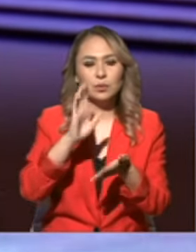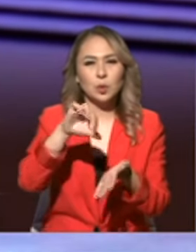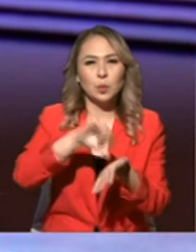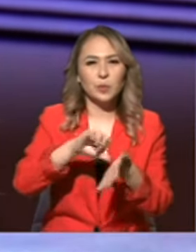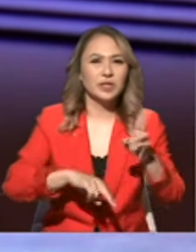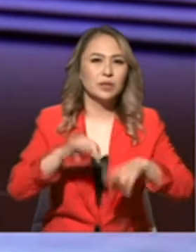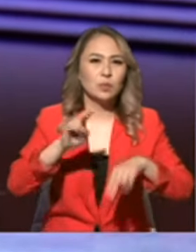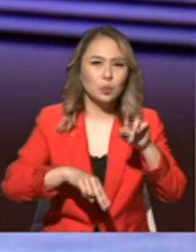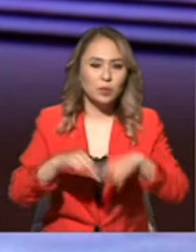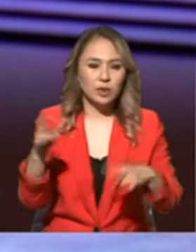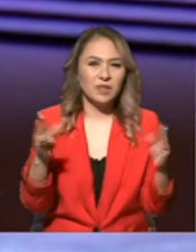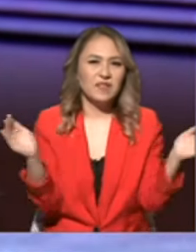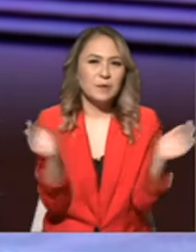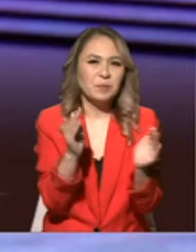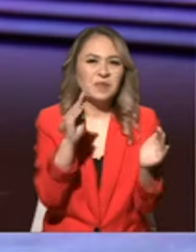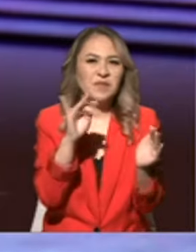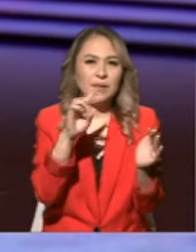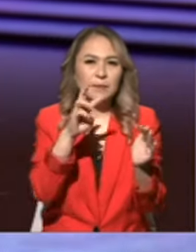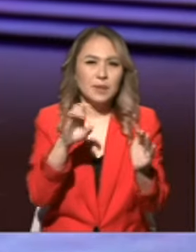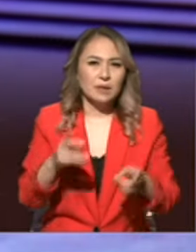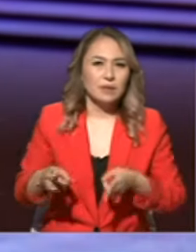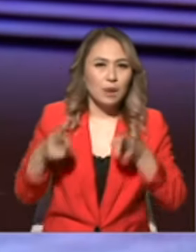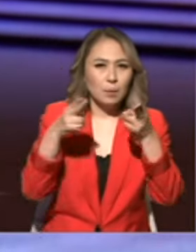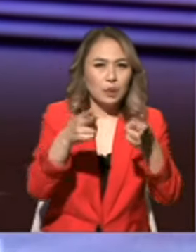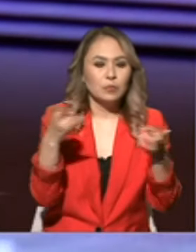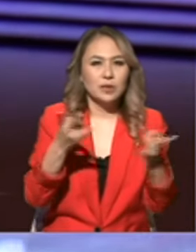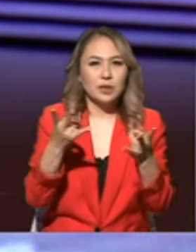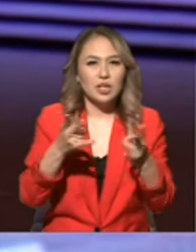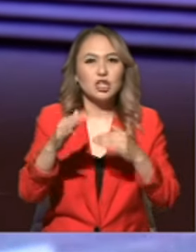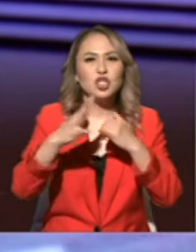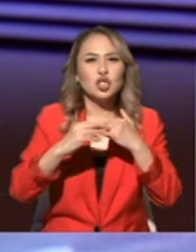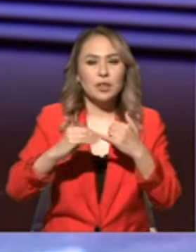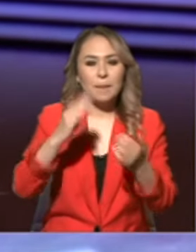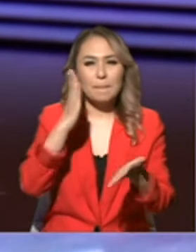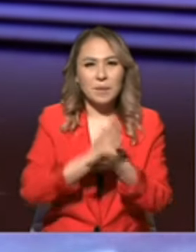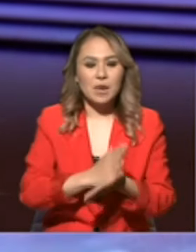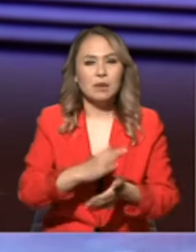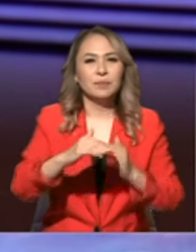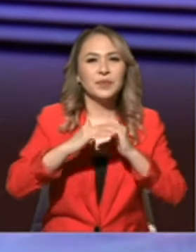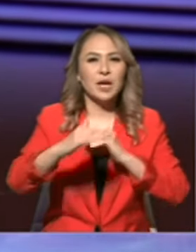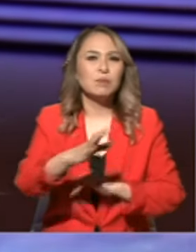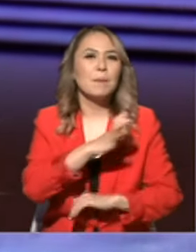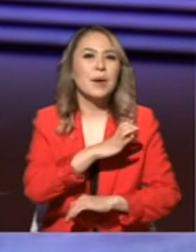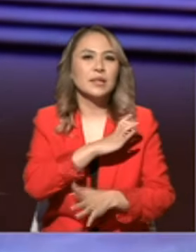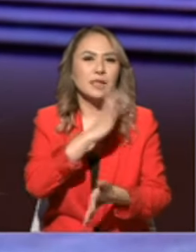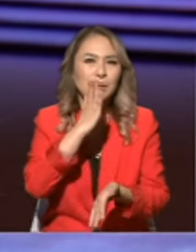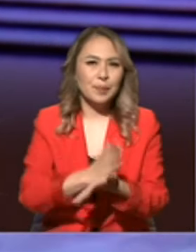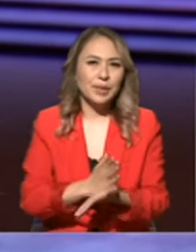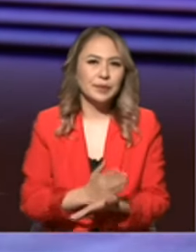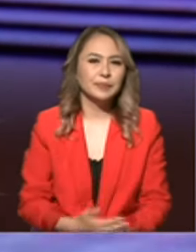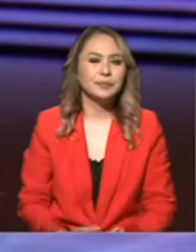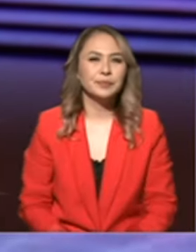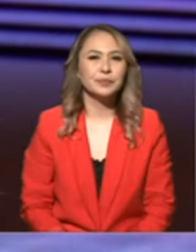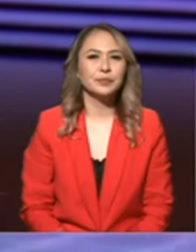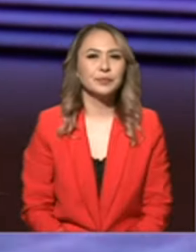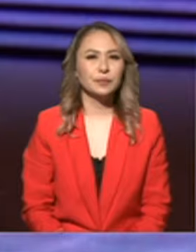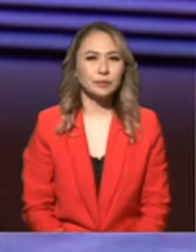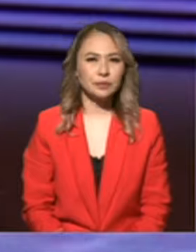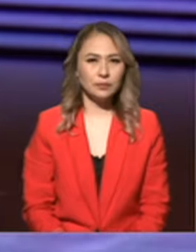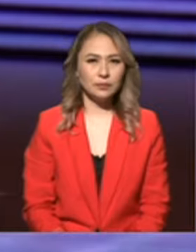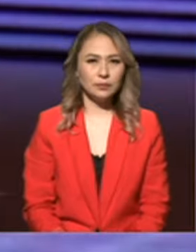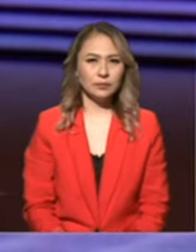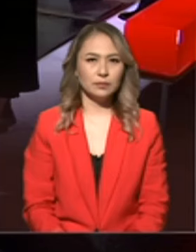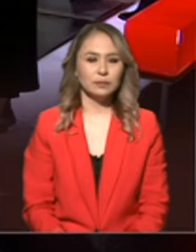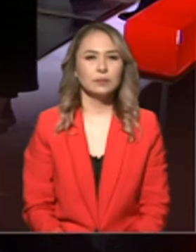салуымыз керек, кіші фермерлерді апаруымыз керек. Ол жерде жер бар. Қазба байлықтары бар, солардың бәрін өндіруіміз керек. Енді мен жаңағы мысалы мен